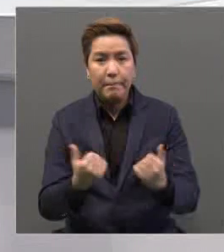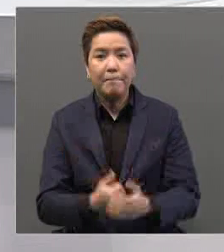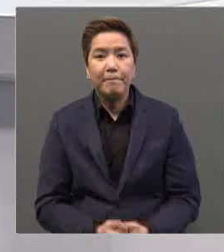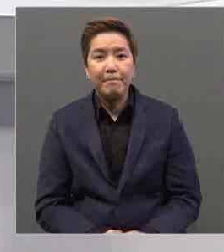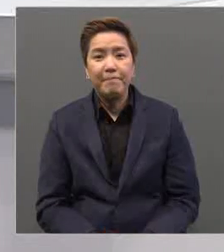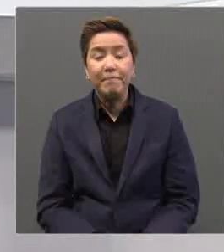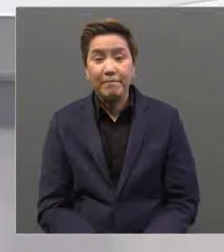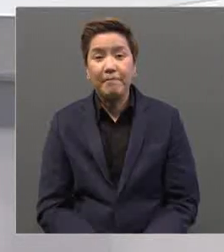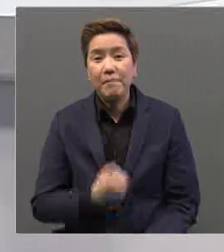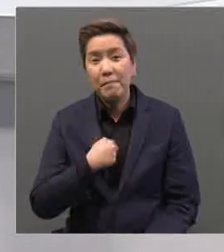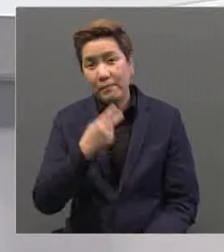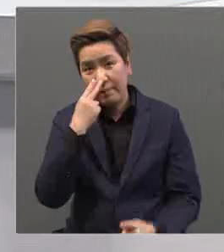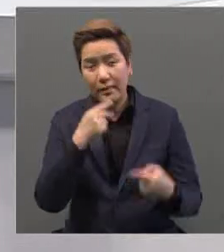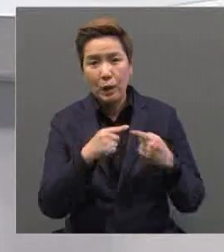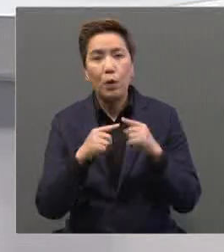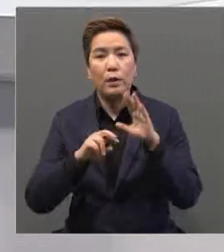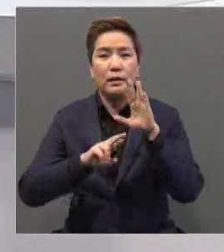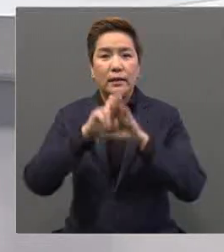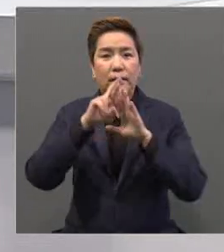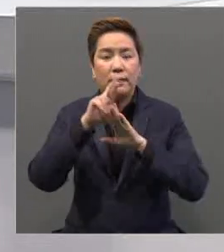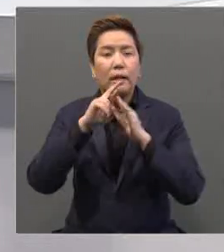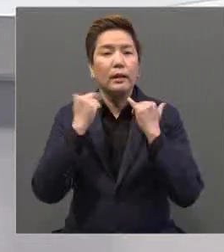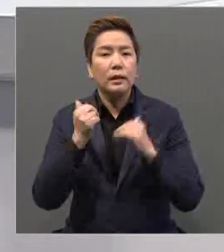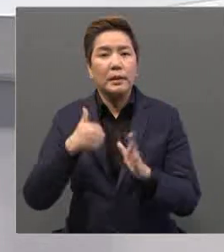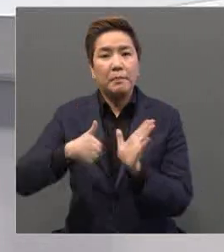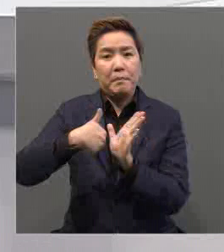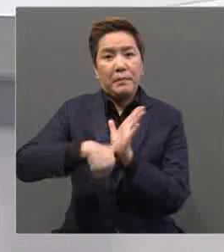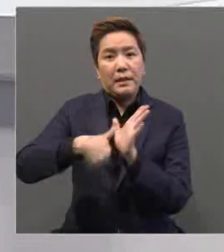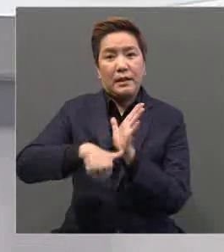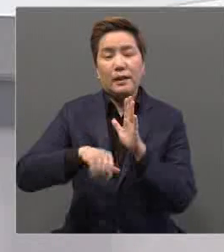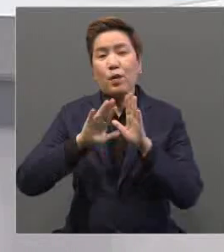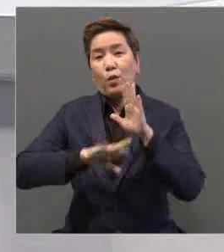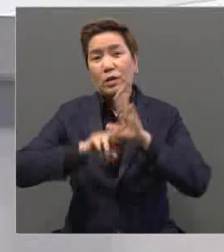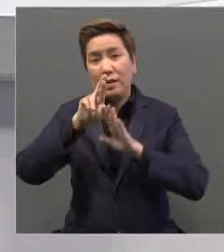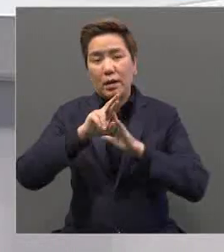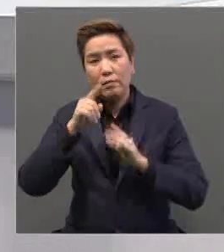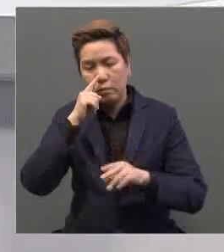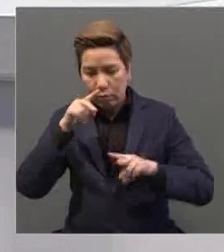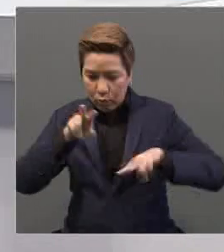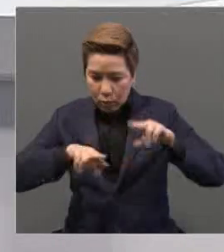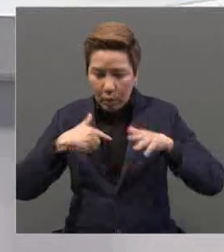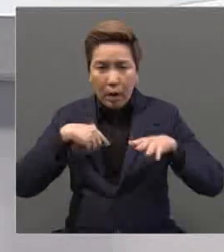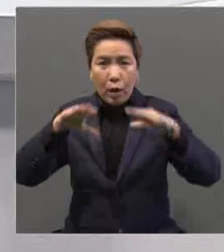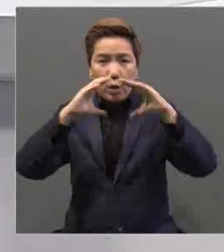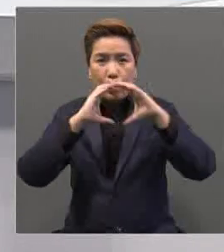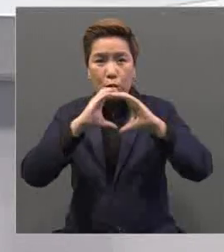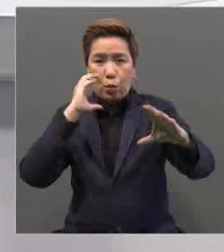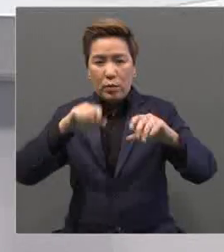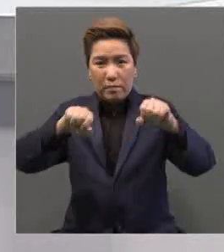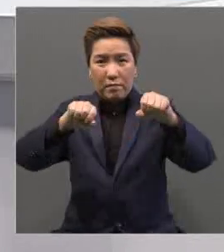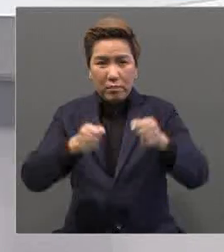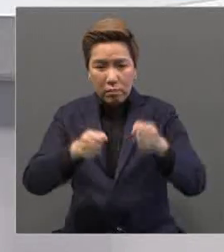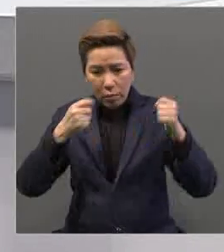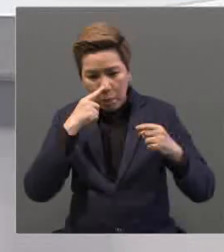ส่วนคราวนี้เดี๋ยวพาคุณผู้ชมไปต่อกันที่จังหวัดเชียงรายซึ่งศุลกากรเชียงแสนเขาได้ไปตรวจยึดตู้สล็อตแมชชีน